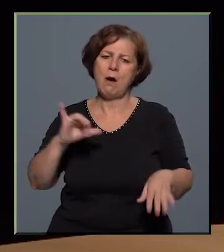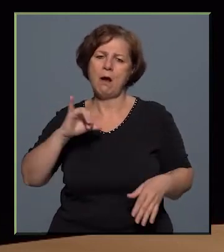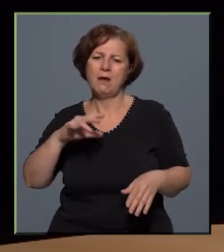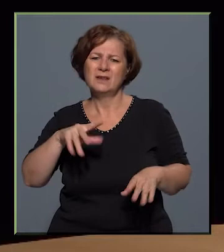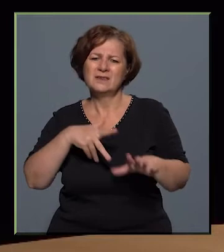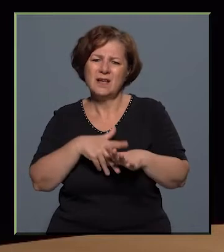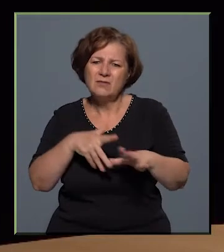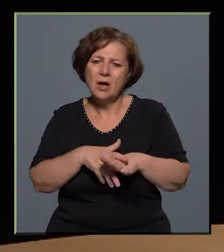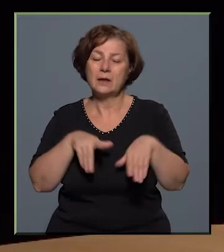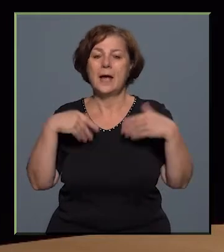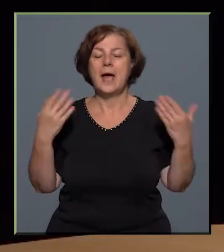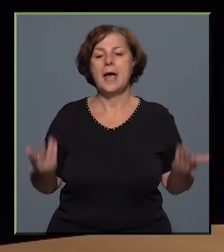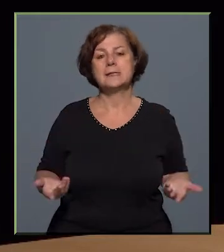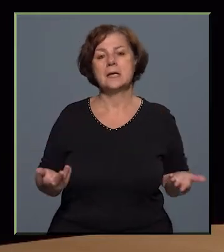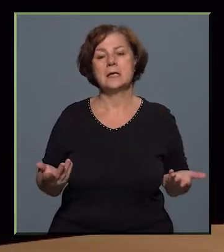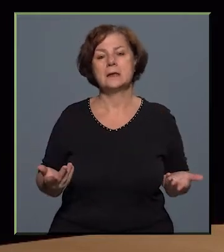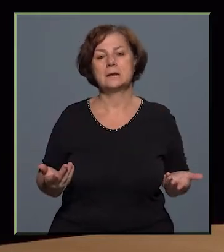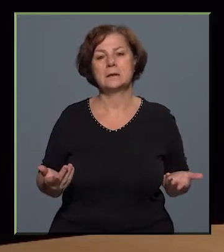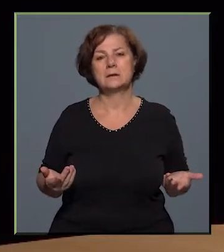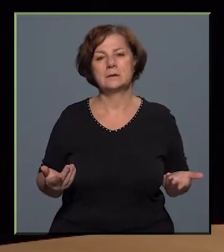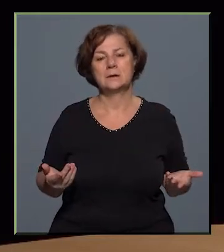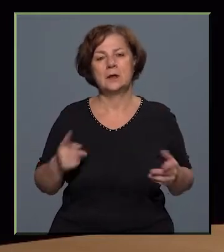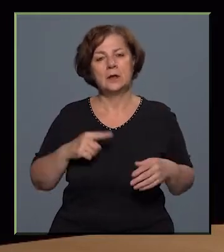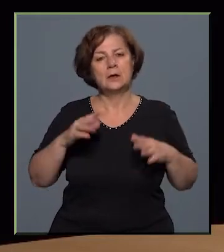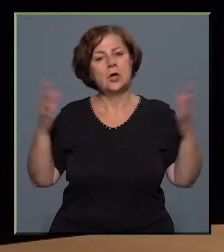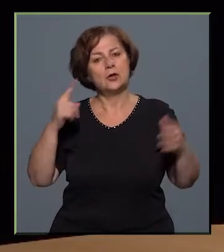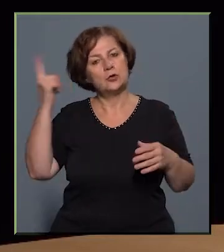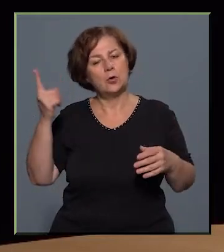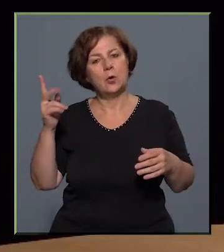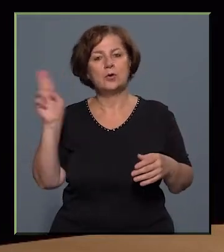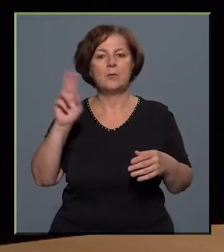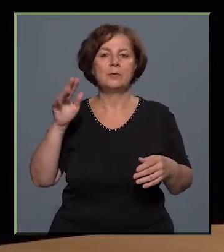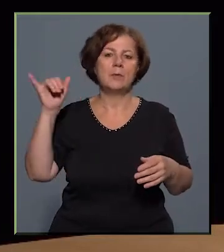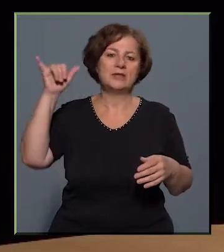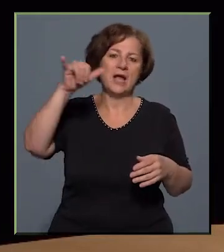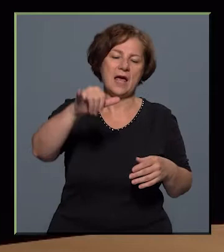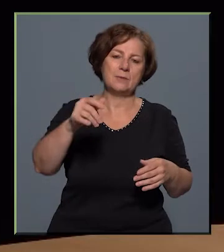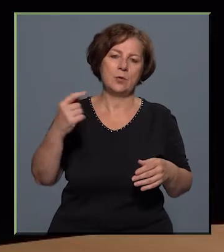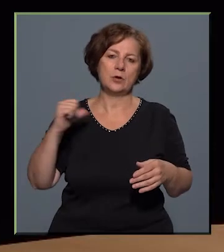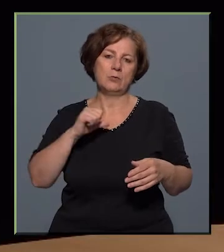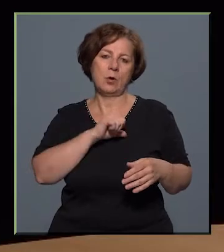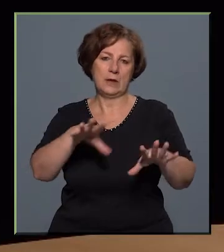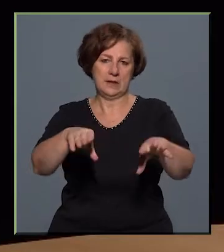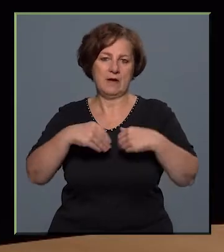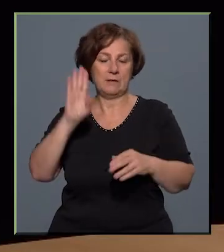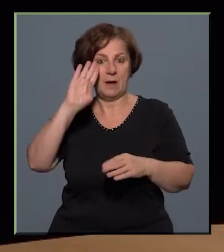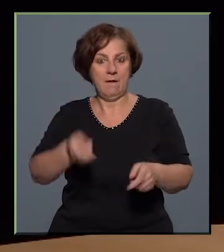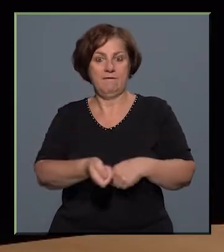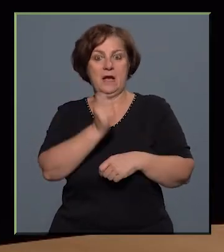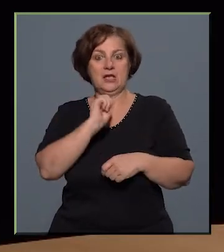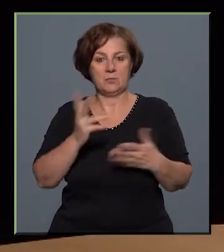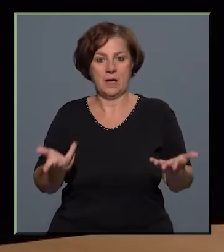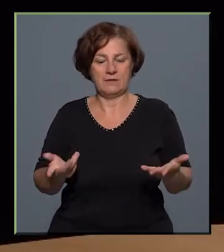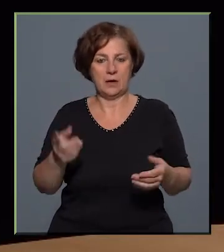zavar. Ezért nagy dolog számunkra, hogy a Budapest Airport önként vállalva, fölismerve azt,